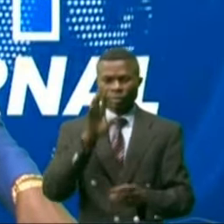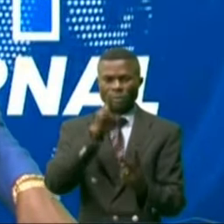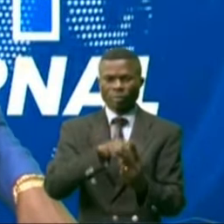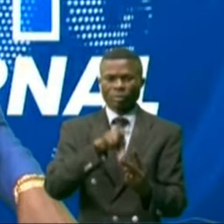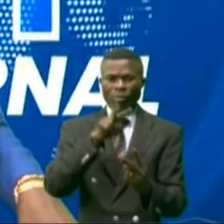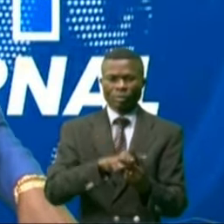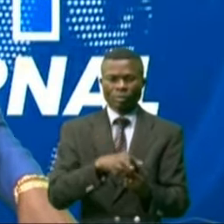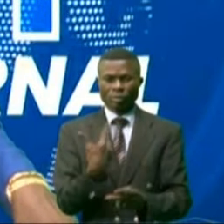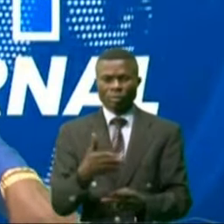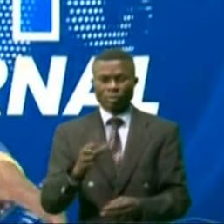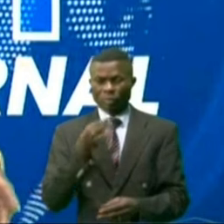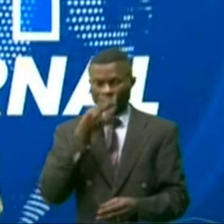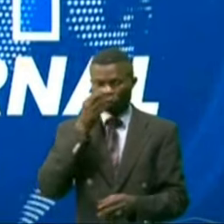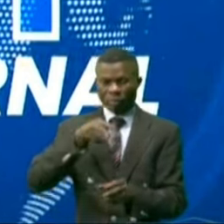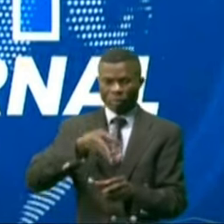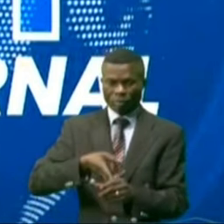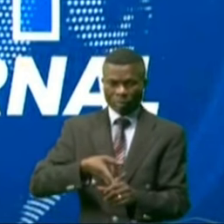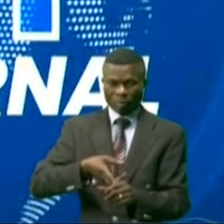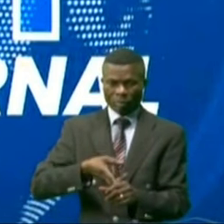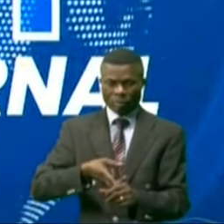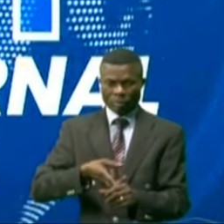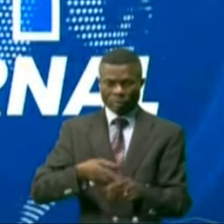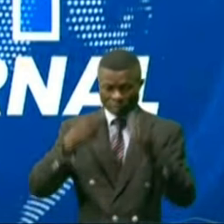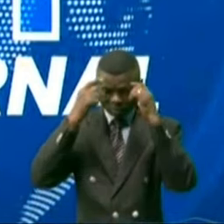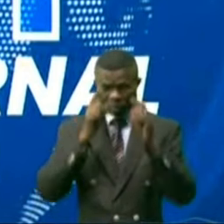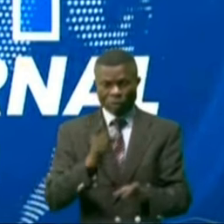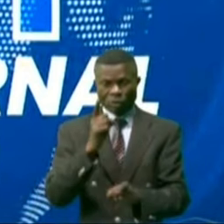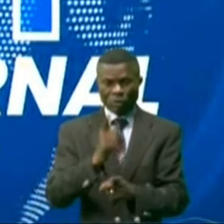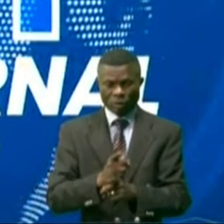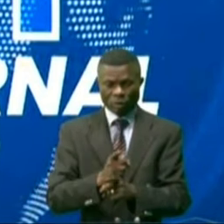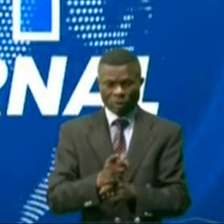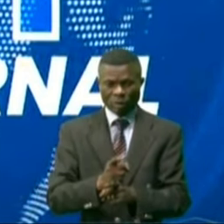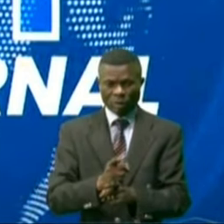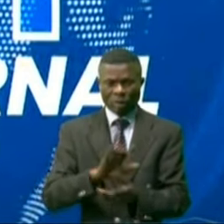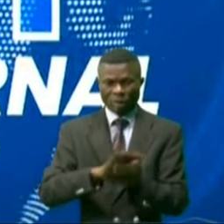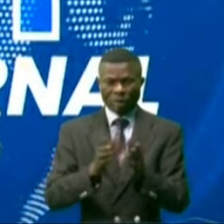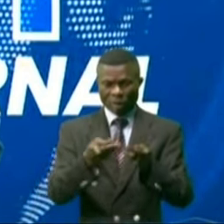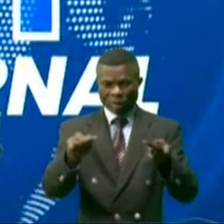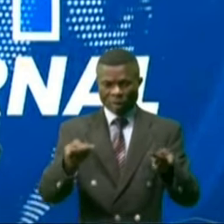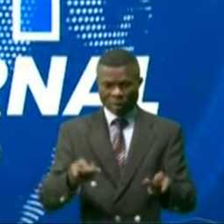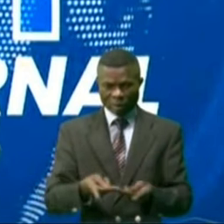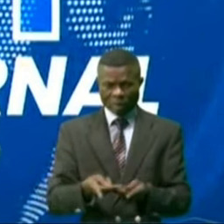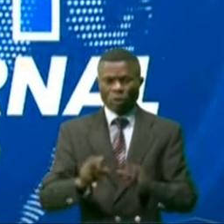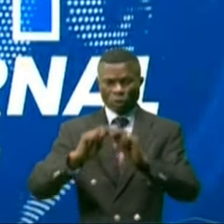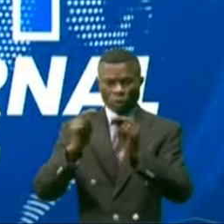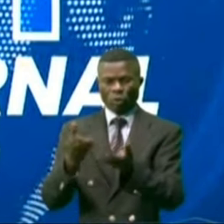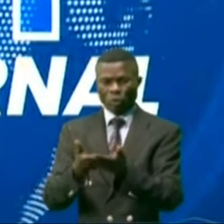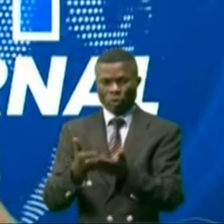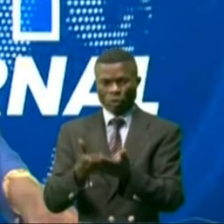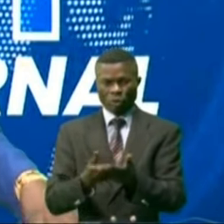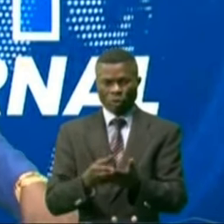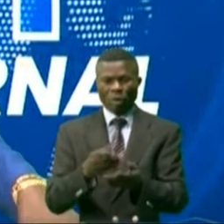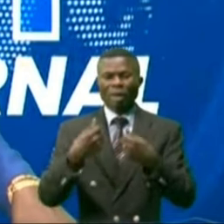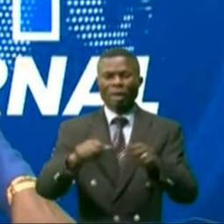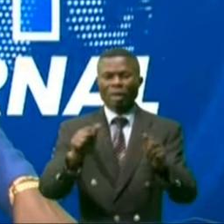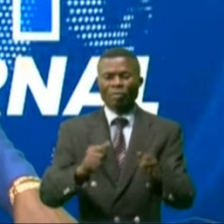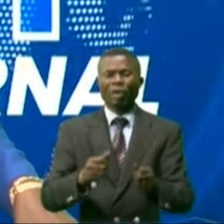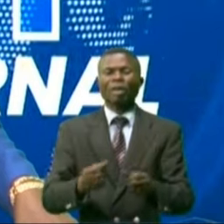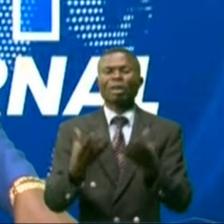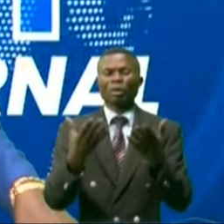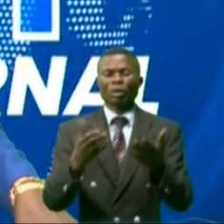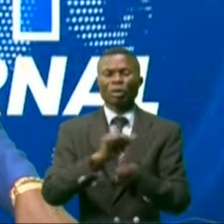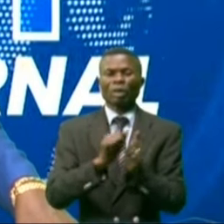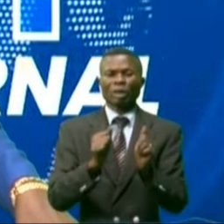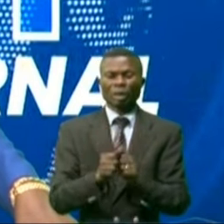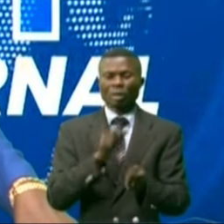L'approvisionnement en produits pétroliers et comment prendre des mesures concrètes pour assainir et maîtriser la structure des prix sur le marché. La